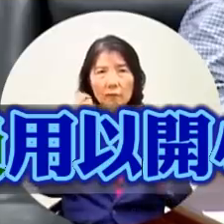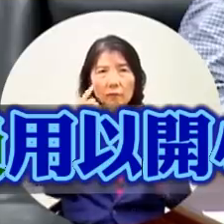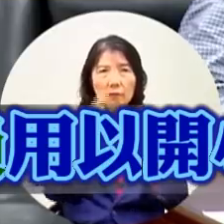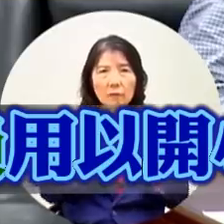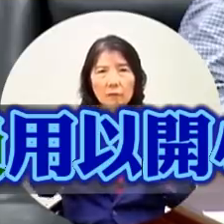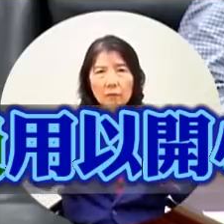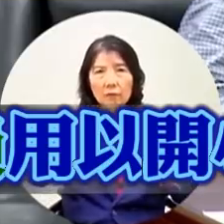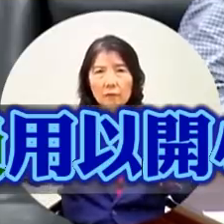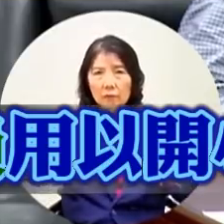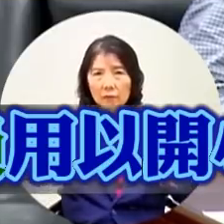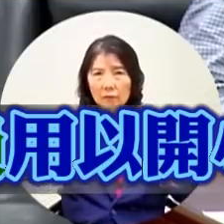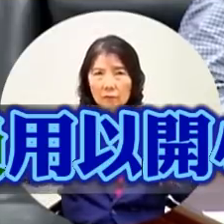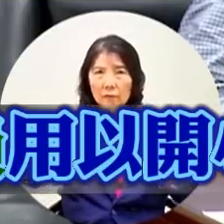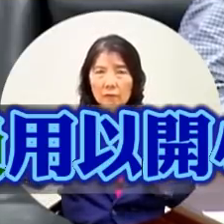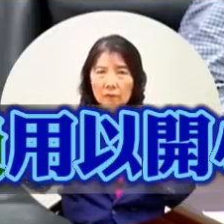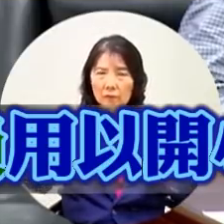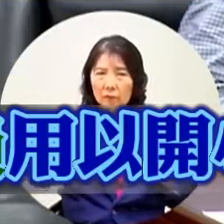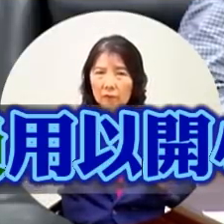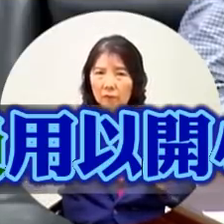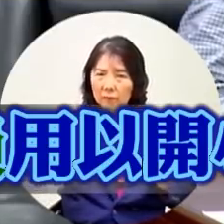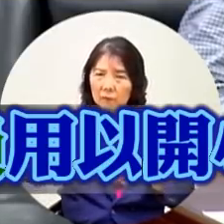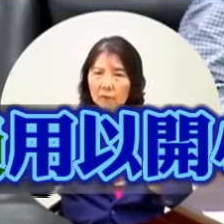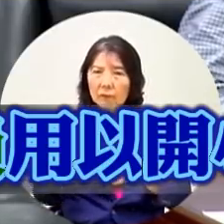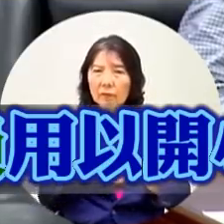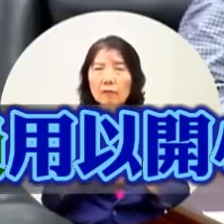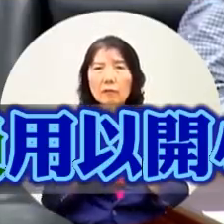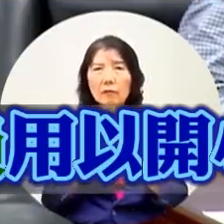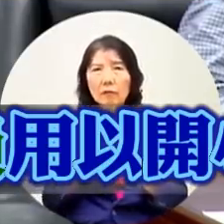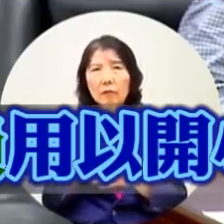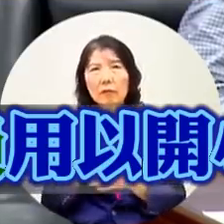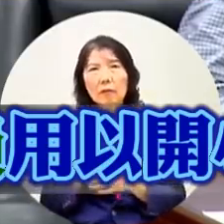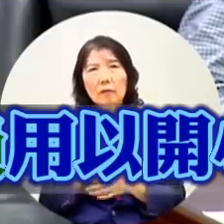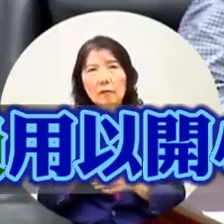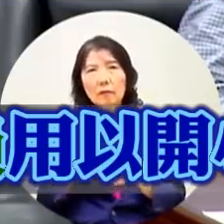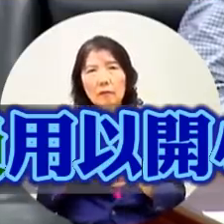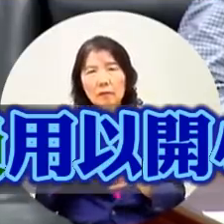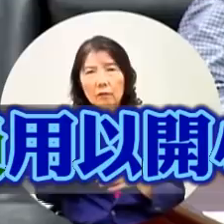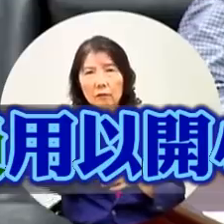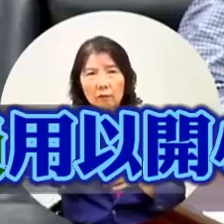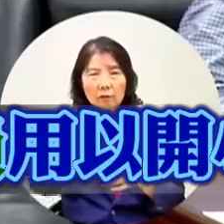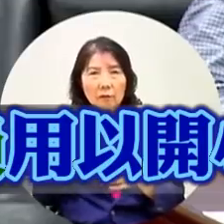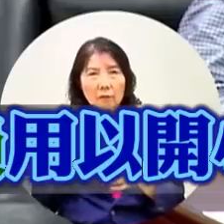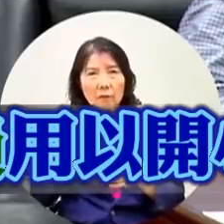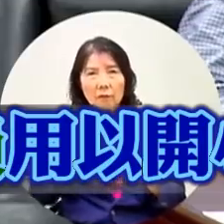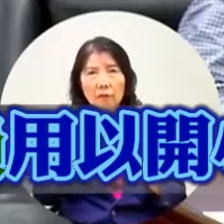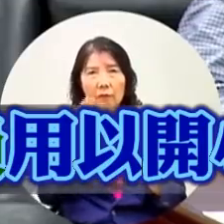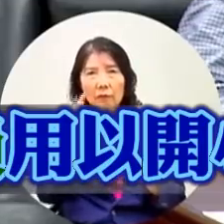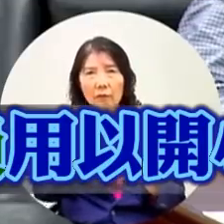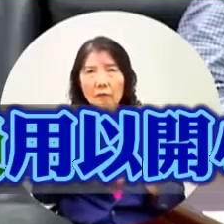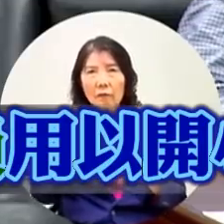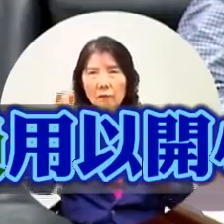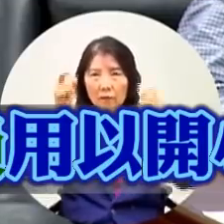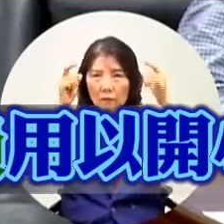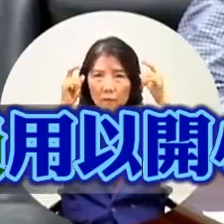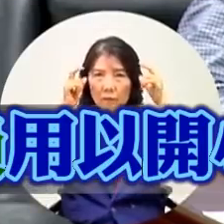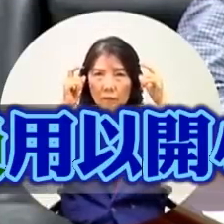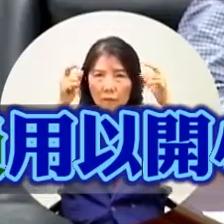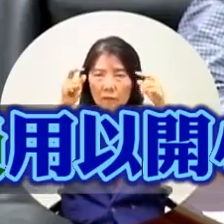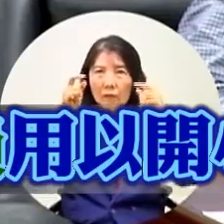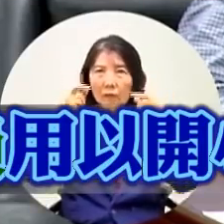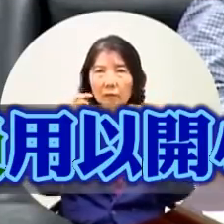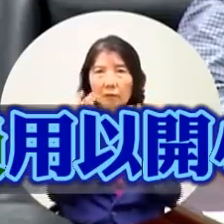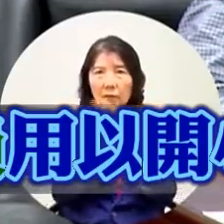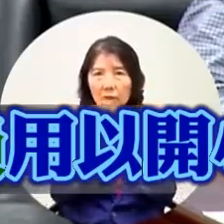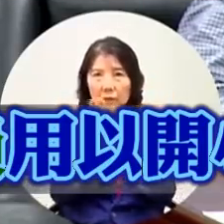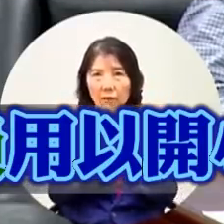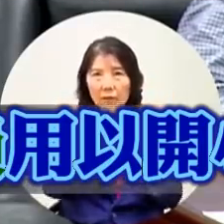间有多久，对地方了解多少。我们现在在跟你做一个高雄学堂的小测验，我们先看第一题，常识篇，